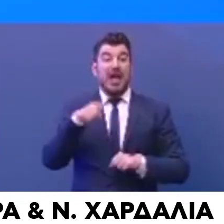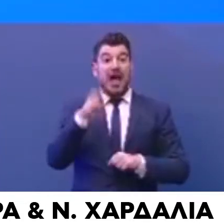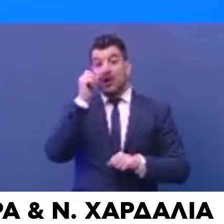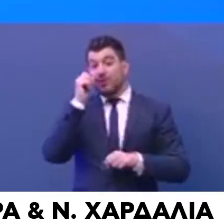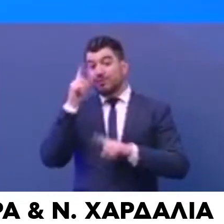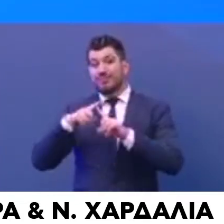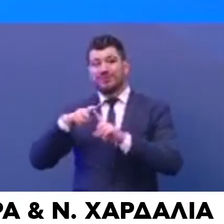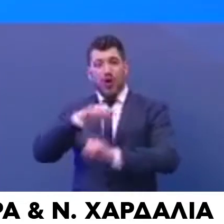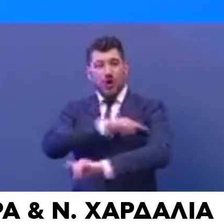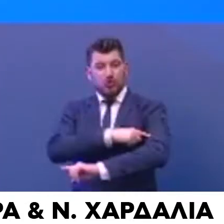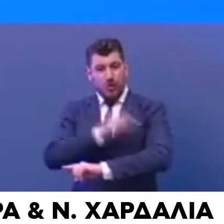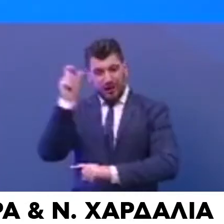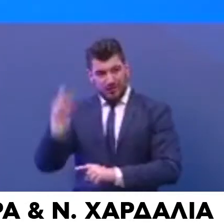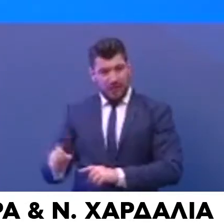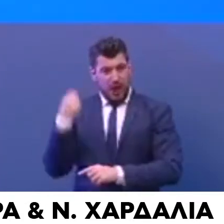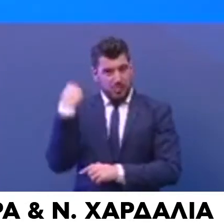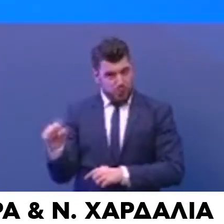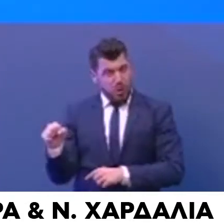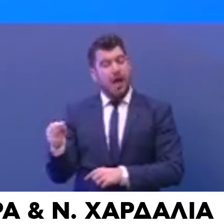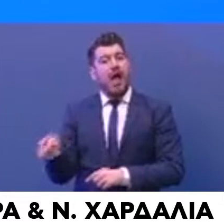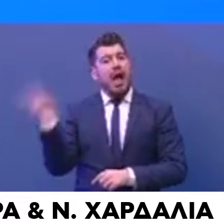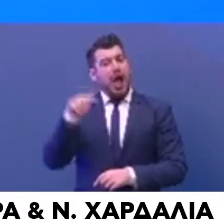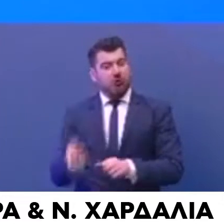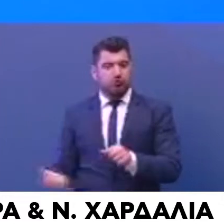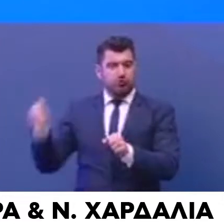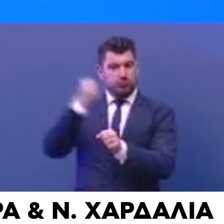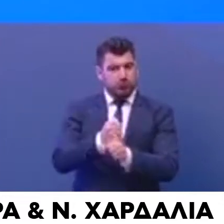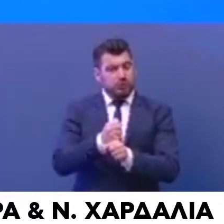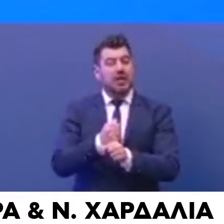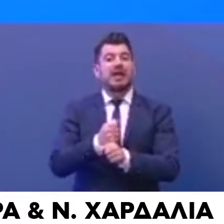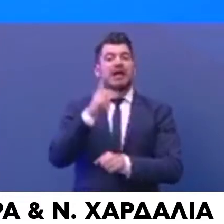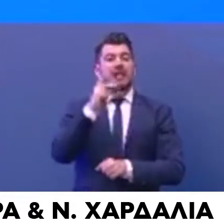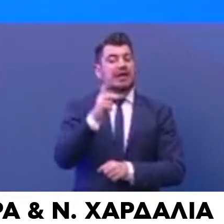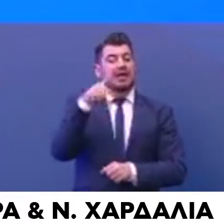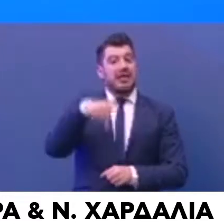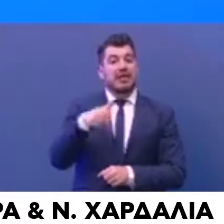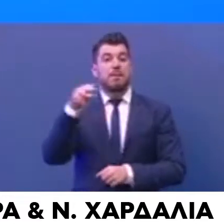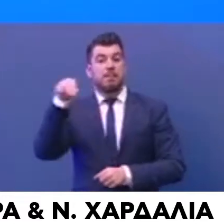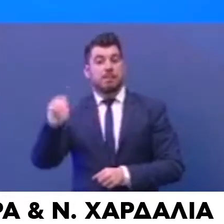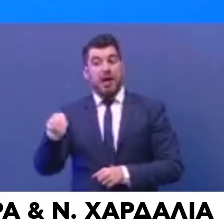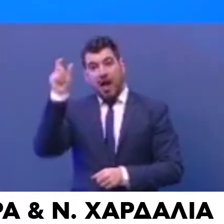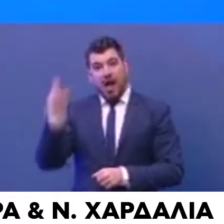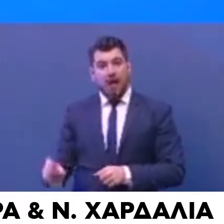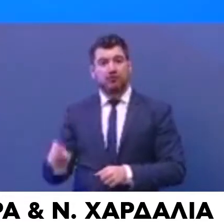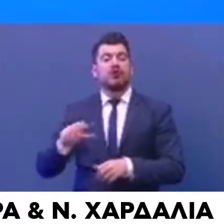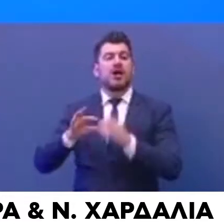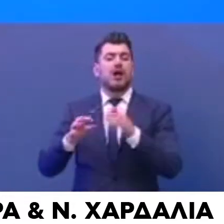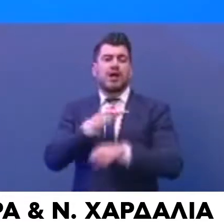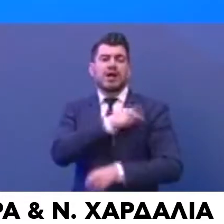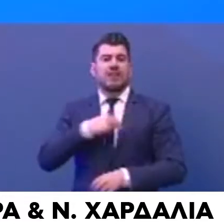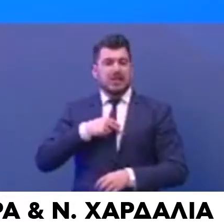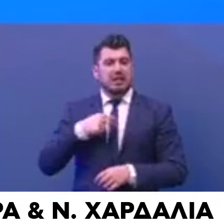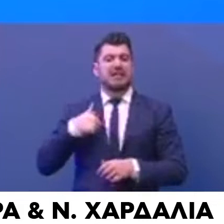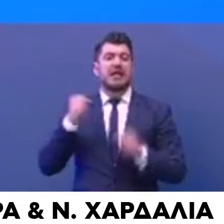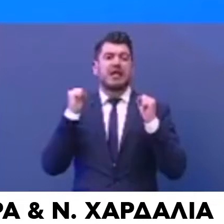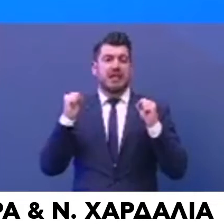όπως αυτή την εβδομάδα, θα τον αντικαθιστά ο κ. Γκίκας Μαγιορκίνης, επίκουρος καθηγητής στο Τμήμα Υγιεινής και Επιδημιολογίας